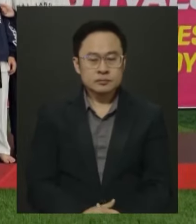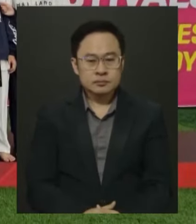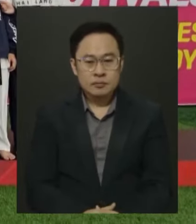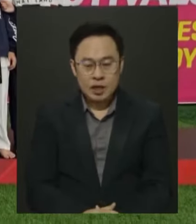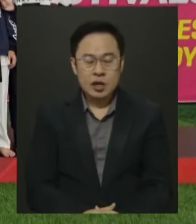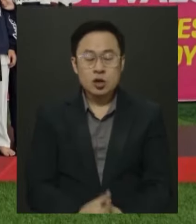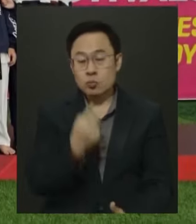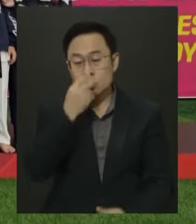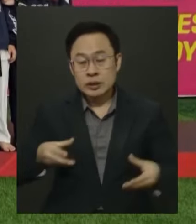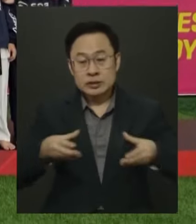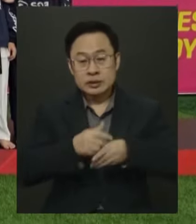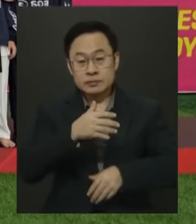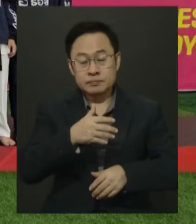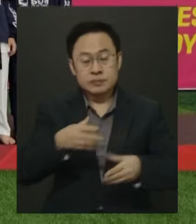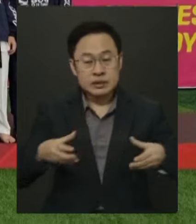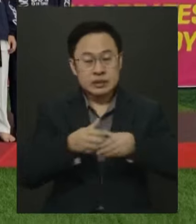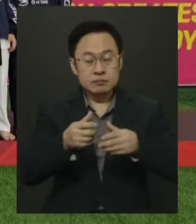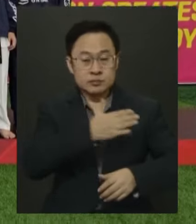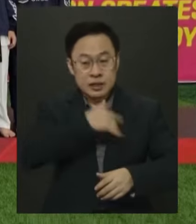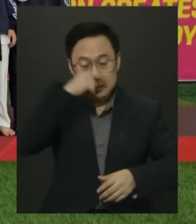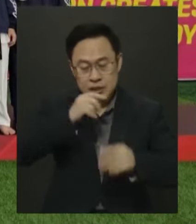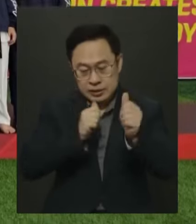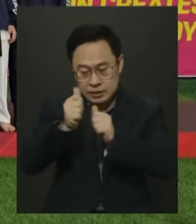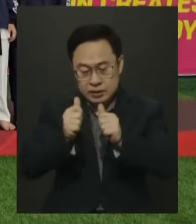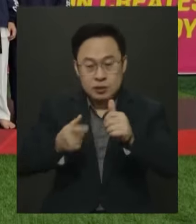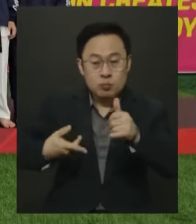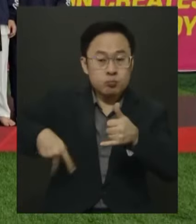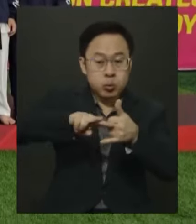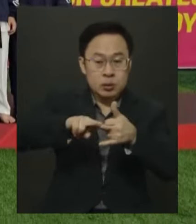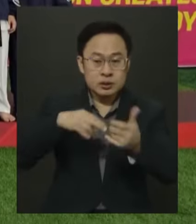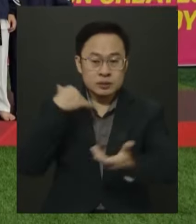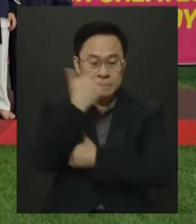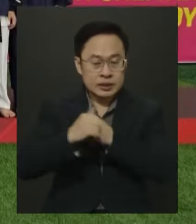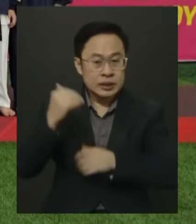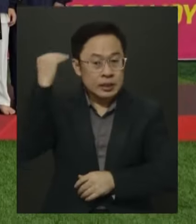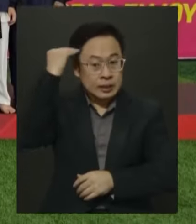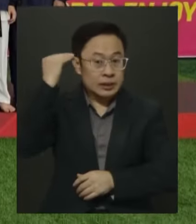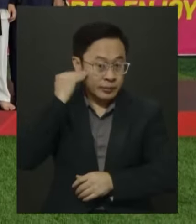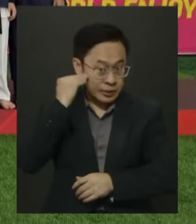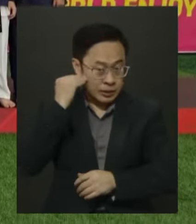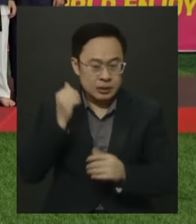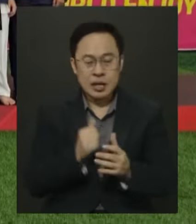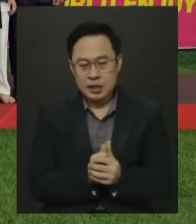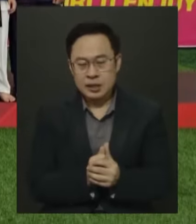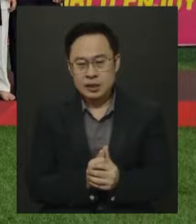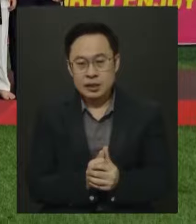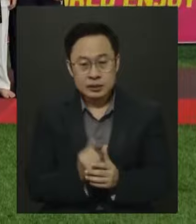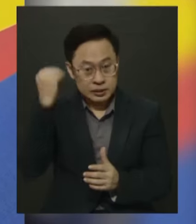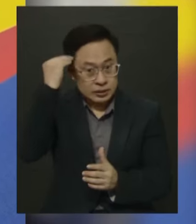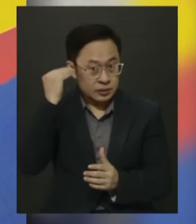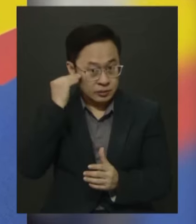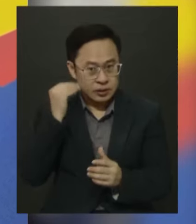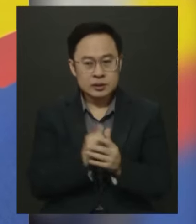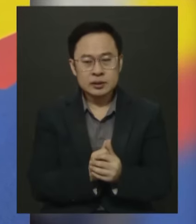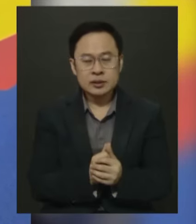อัปเดตผลงานของทัพนักกีฬาเทควันโดทีมชาติไทยนะคะเดินทางไปแข่งขันเทควันโดรายการซุนซอน Korean Open